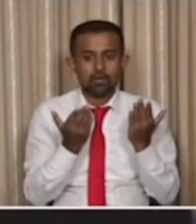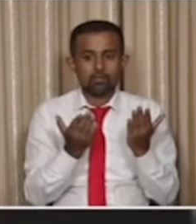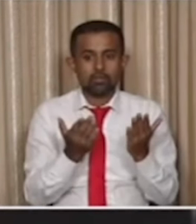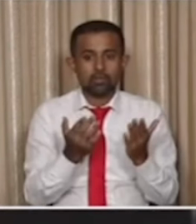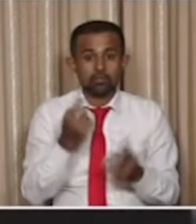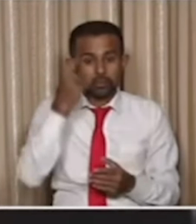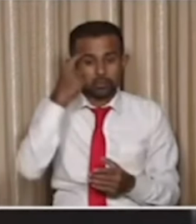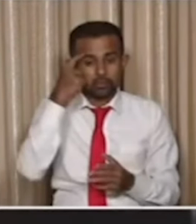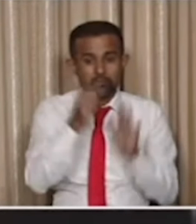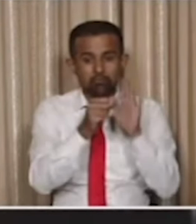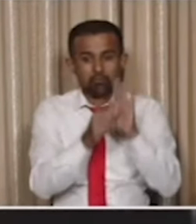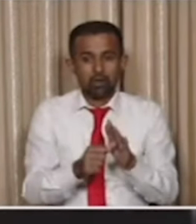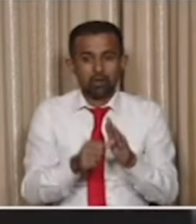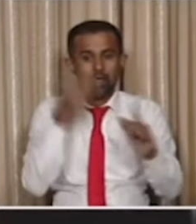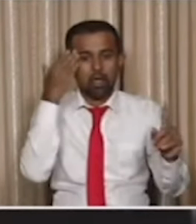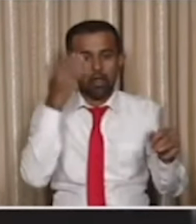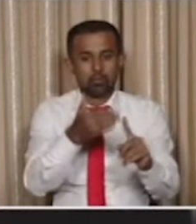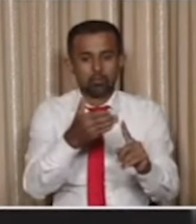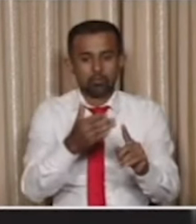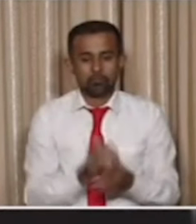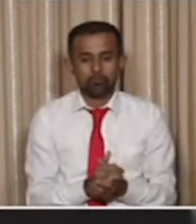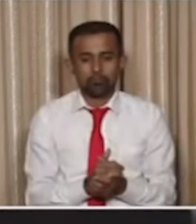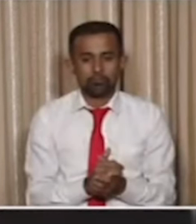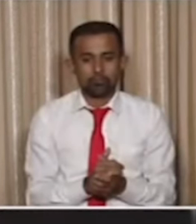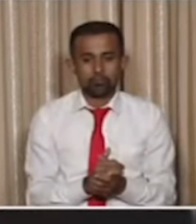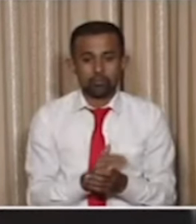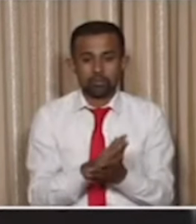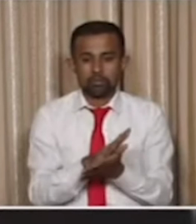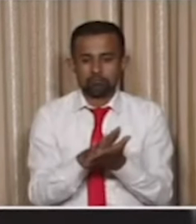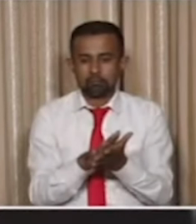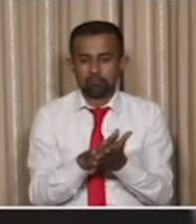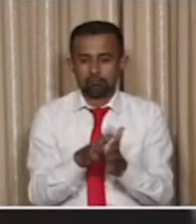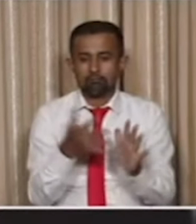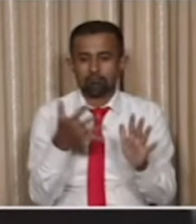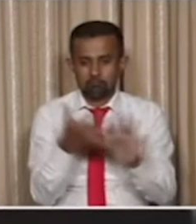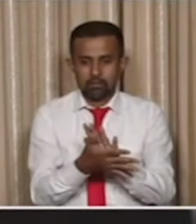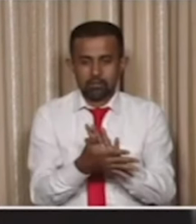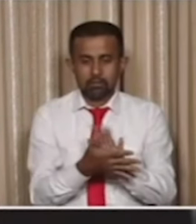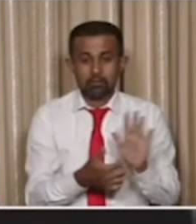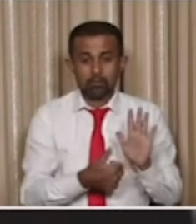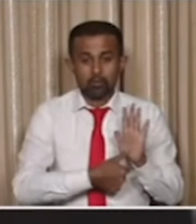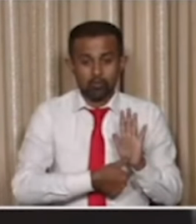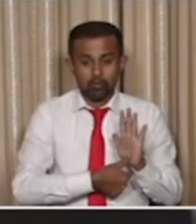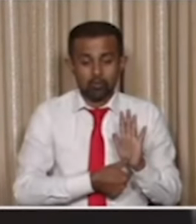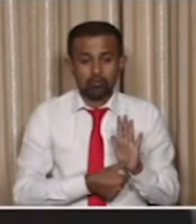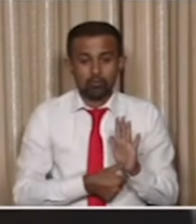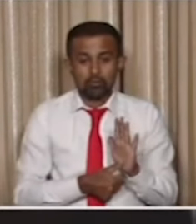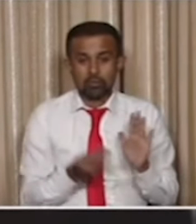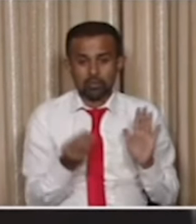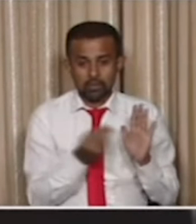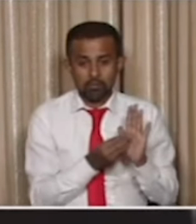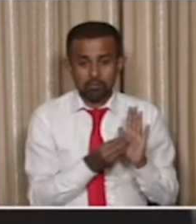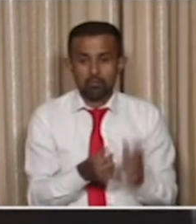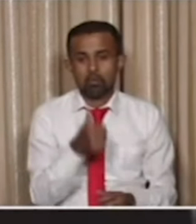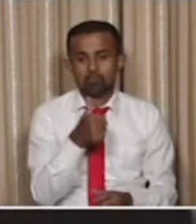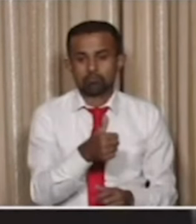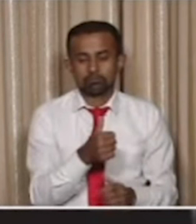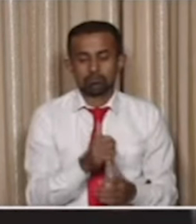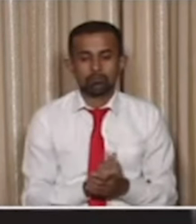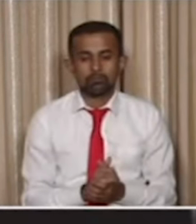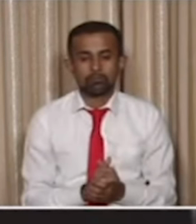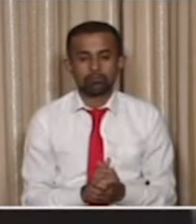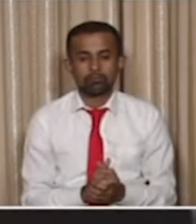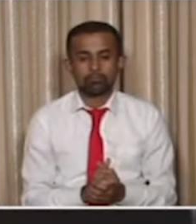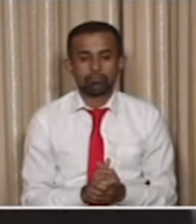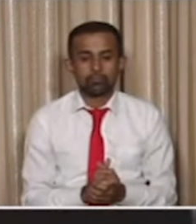මානසික මේවුමේ අරමුණ වෙන්නේ. මෙය නිශ්චිත වරදක් ලෙස මේ පනතේ හඳුන්වා දීම ගැන අපි ඉතාම සතුටු වෙනවා. ඒ වගේම